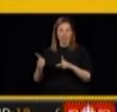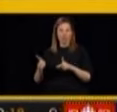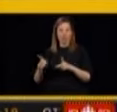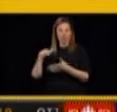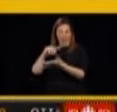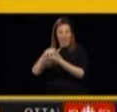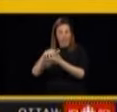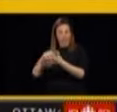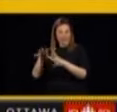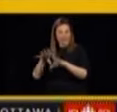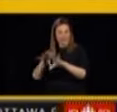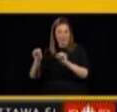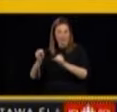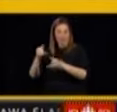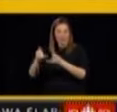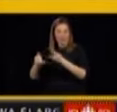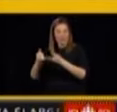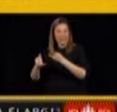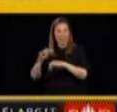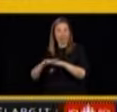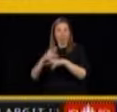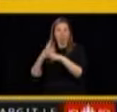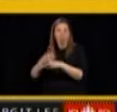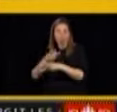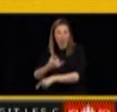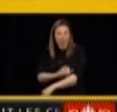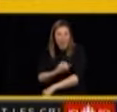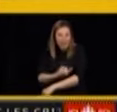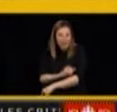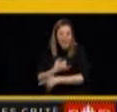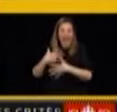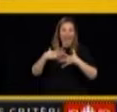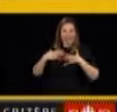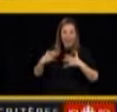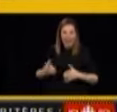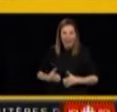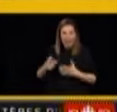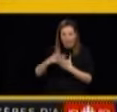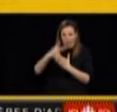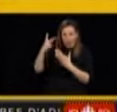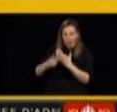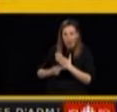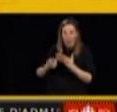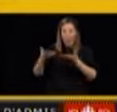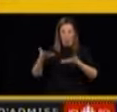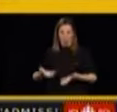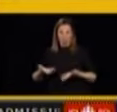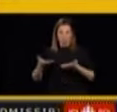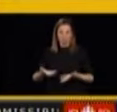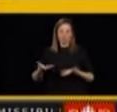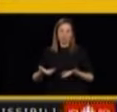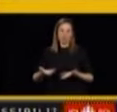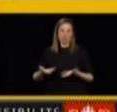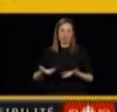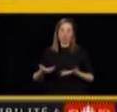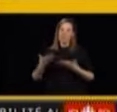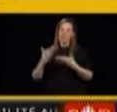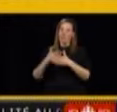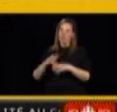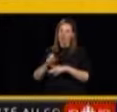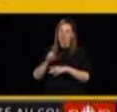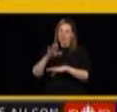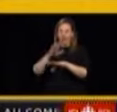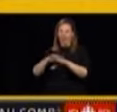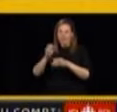finissants des écoles en soins infirmiers puis en santé, là, vous devriez aujourd'hui recevoir un appel.